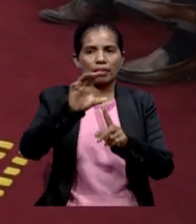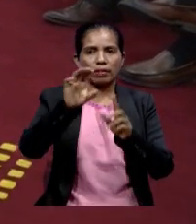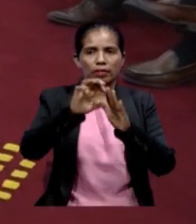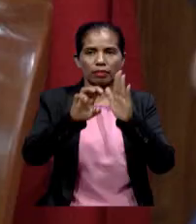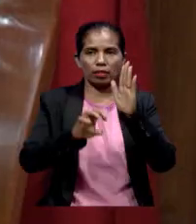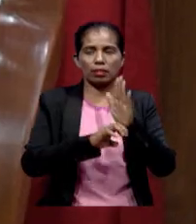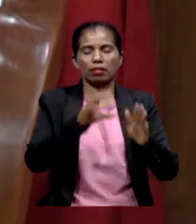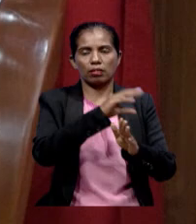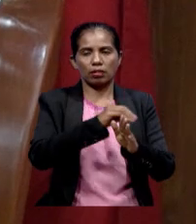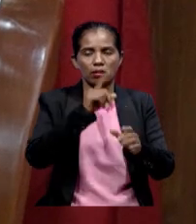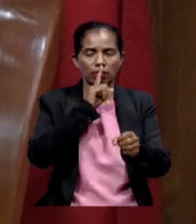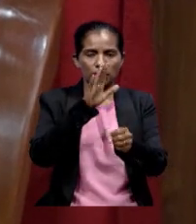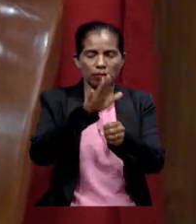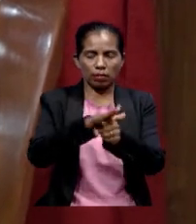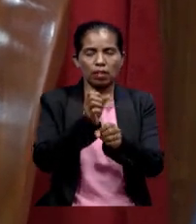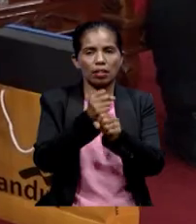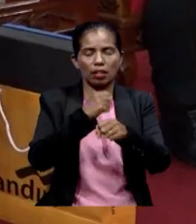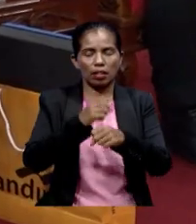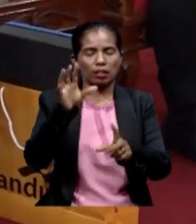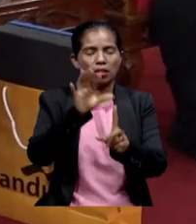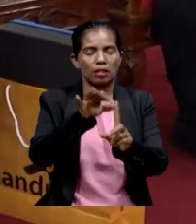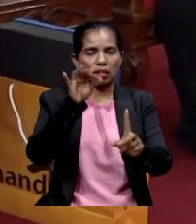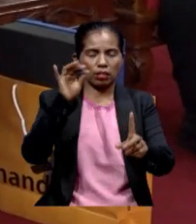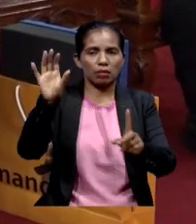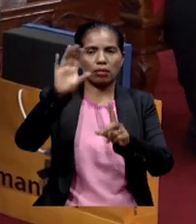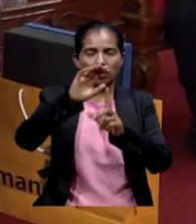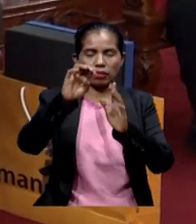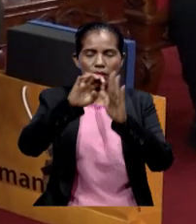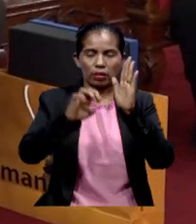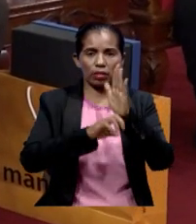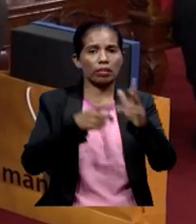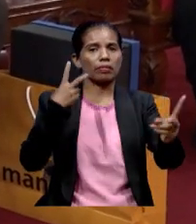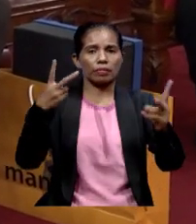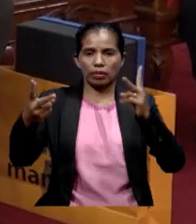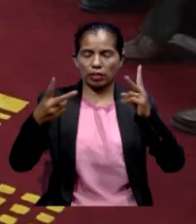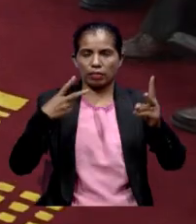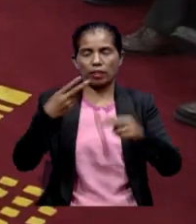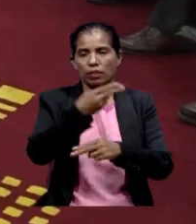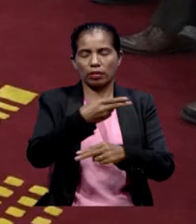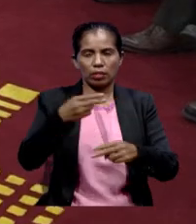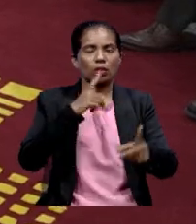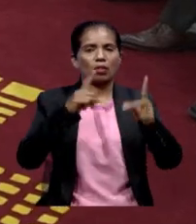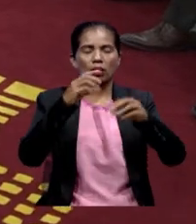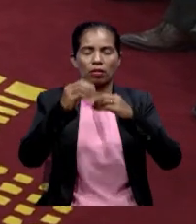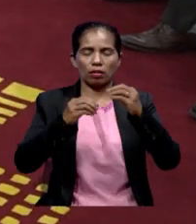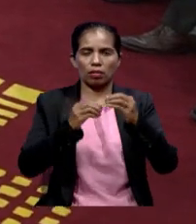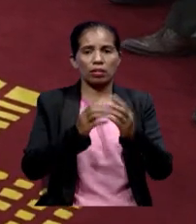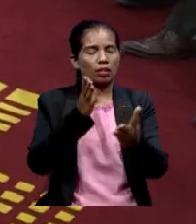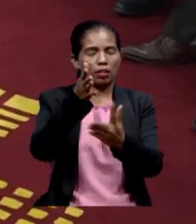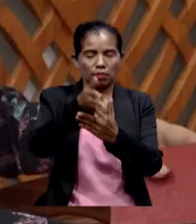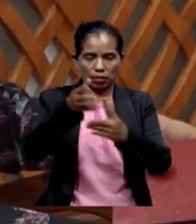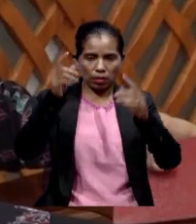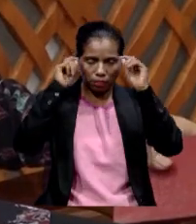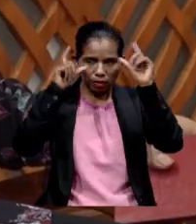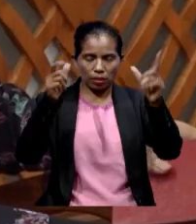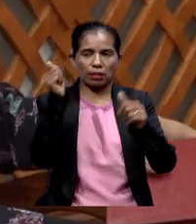ba compromisso ne behalo benhira eleito ba chef estado. Visita ba Indonesia ne mos se qualia con ba adesão Timor-Leste nian ba